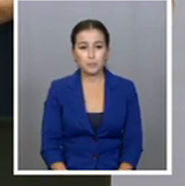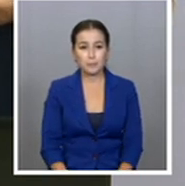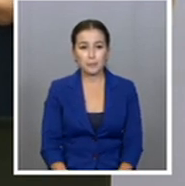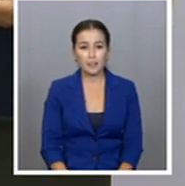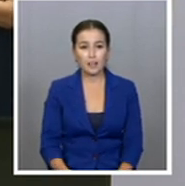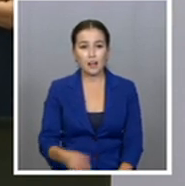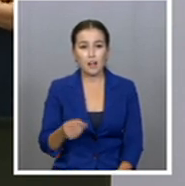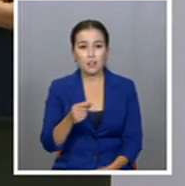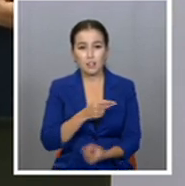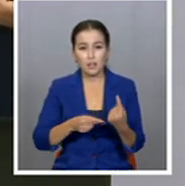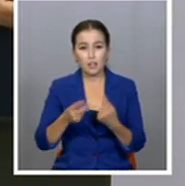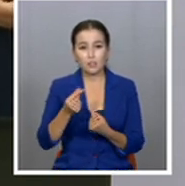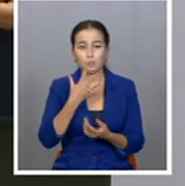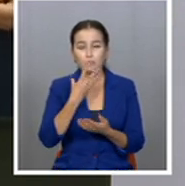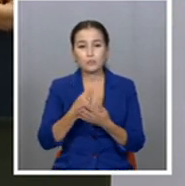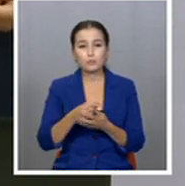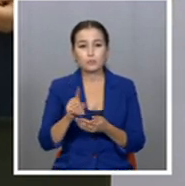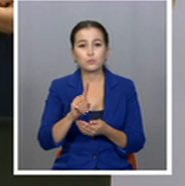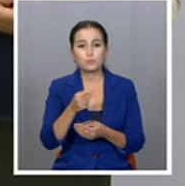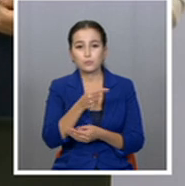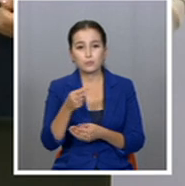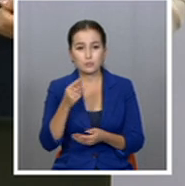Нарықтық экономиканың кемшіліктері қандай екен?